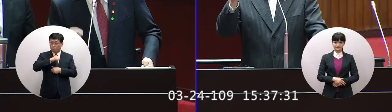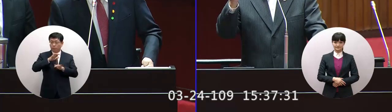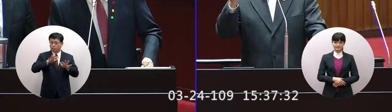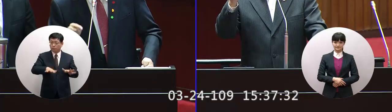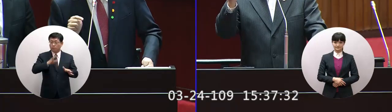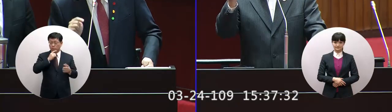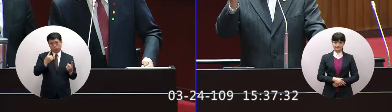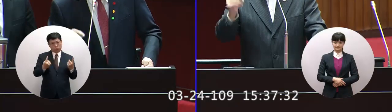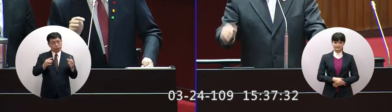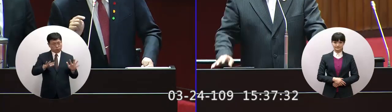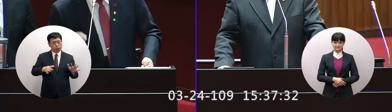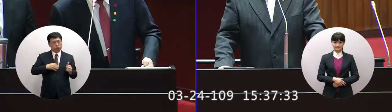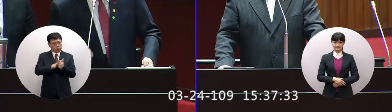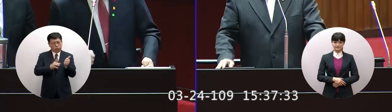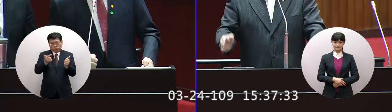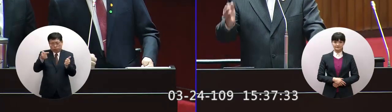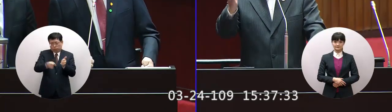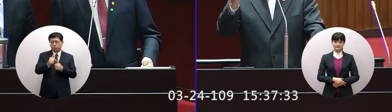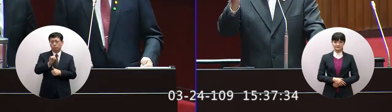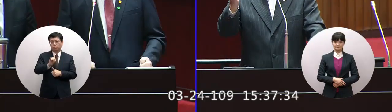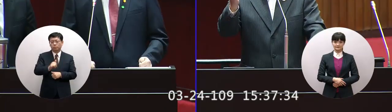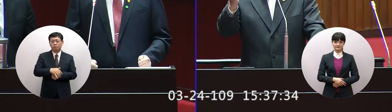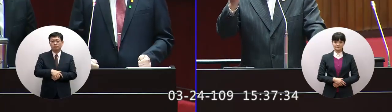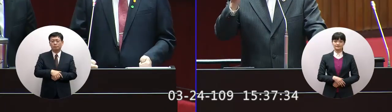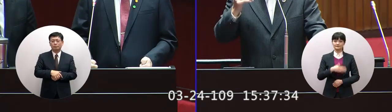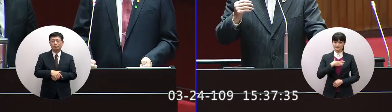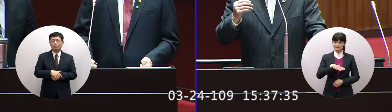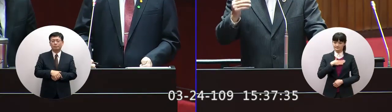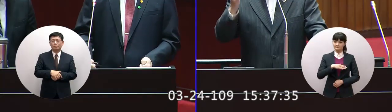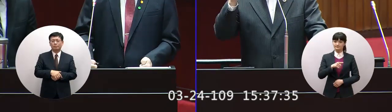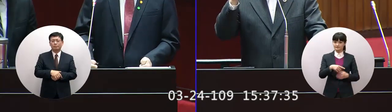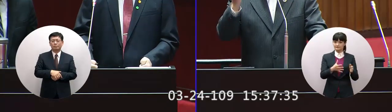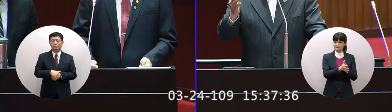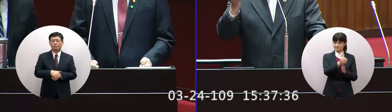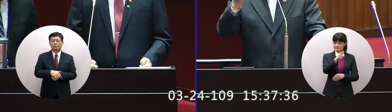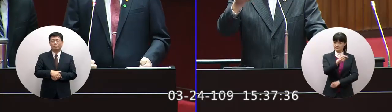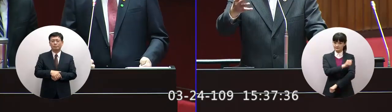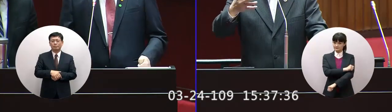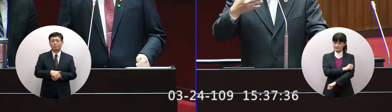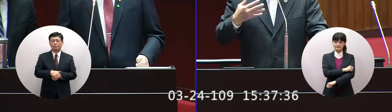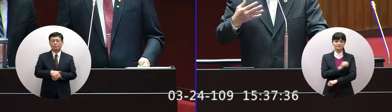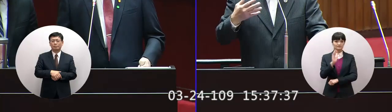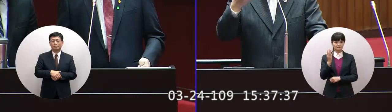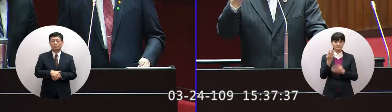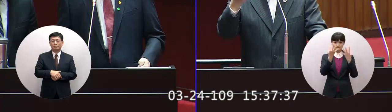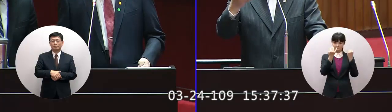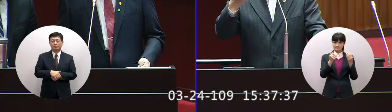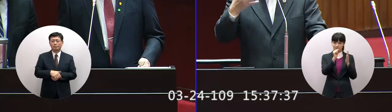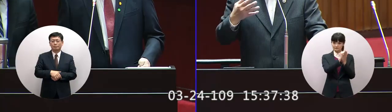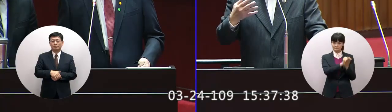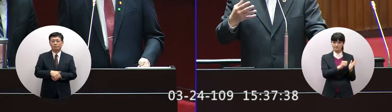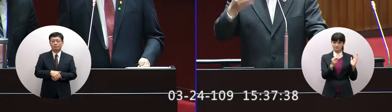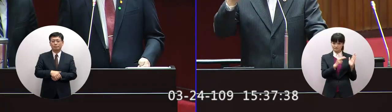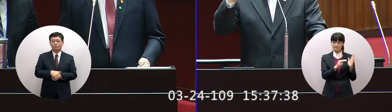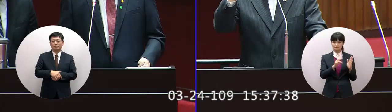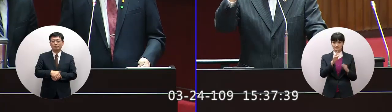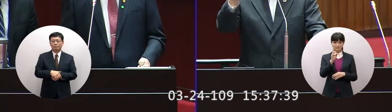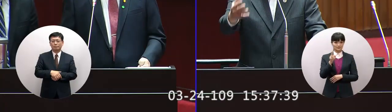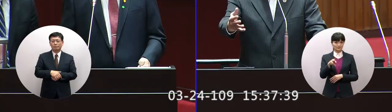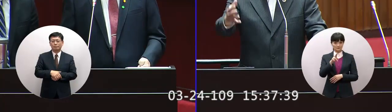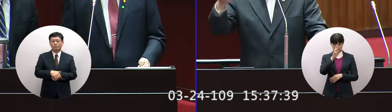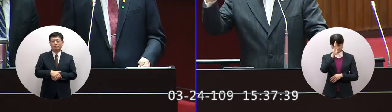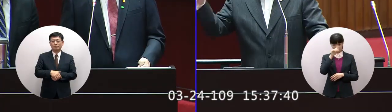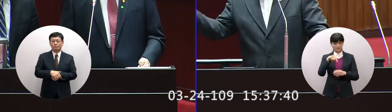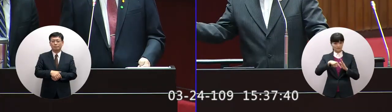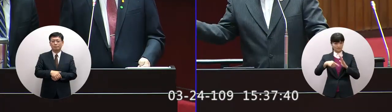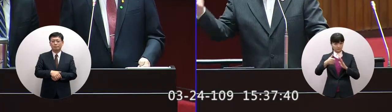相对的冲击就比较低。 了解部长的辛苦，但是我讲数据呈现的，请院长注意，